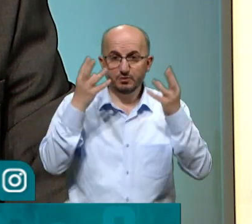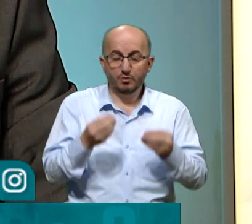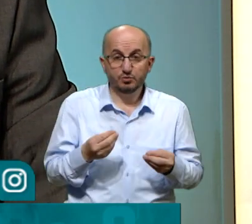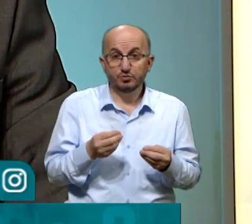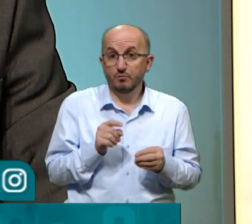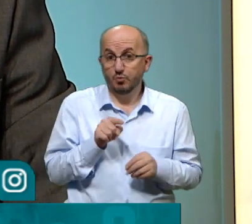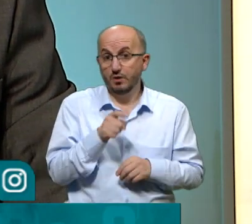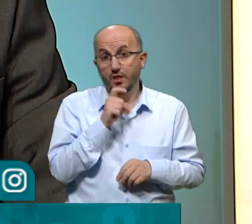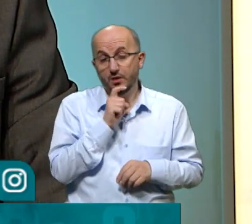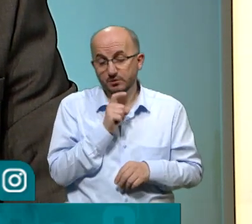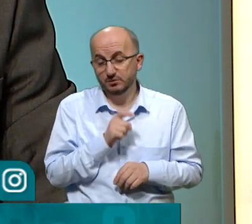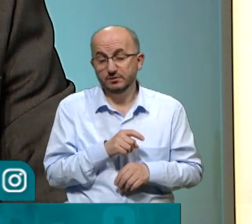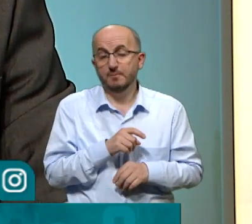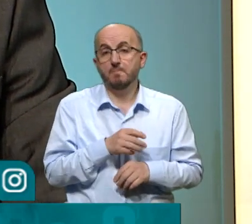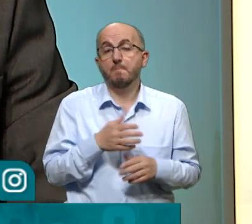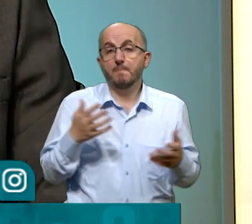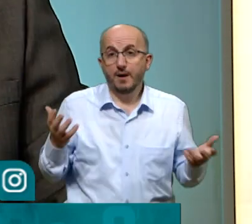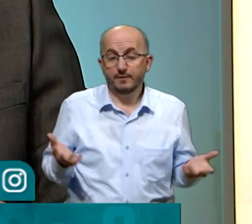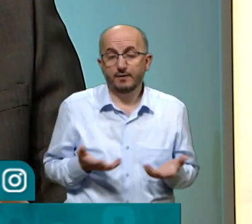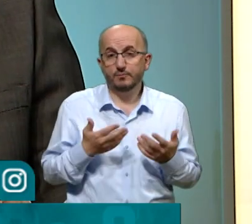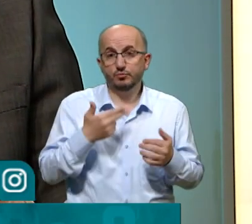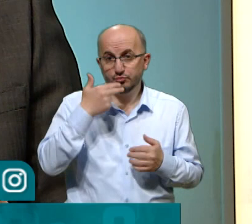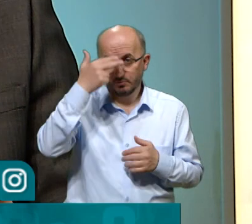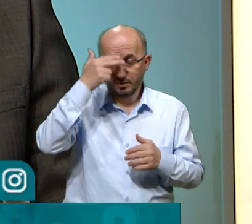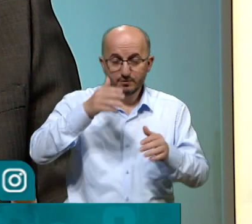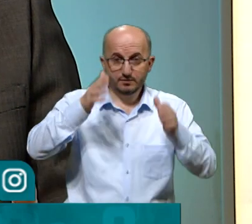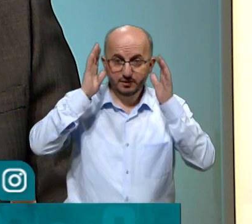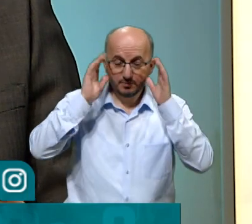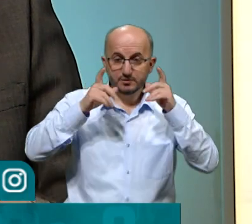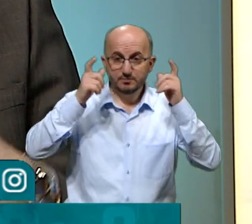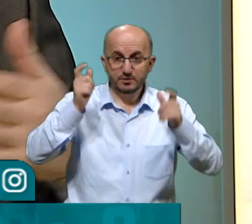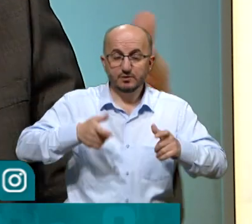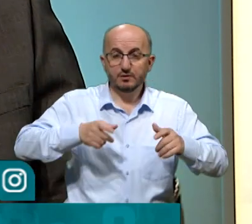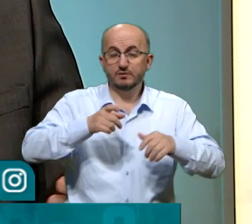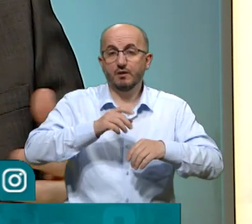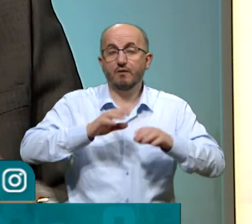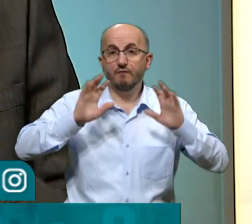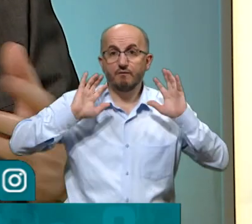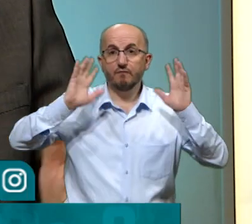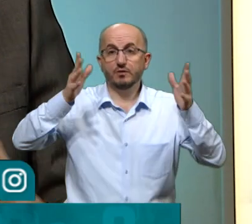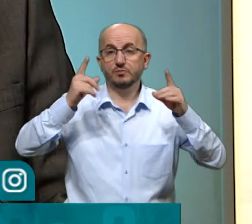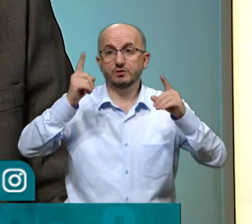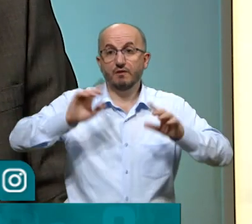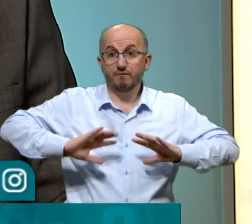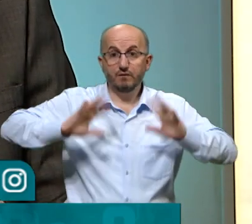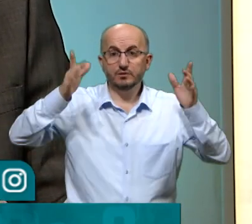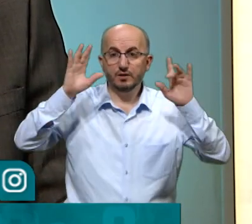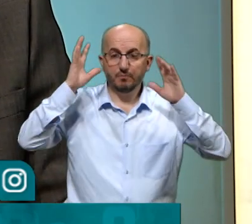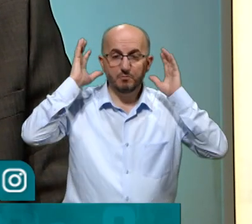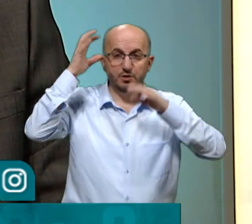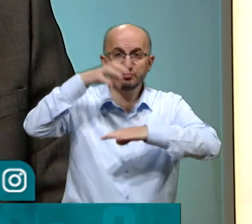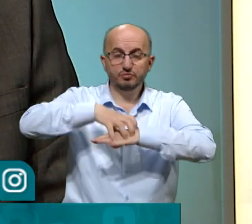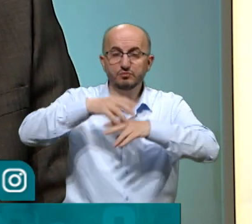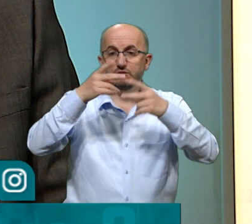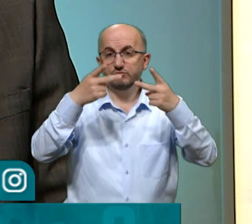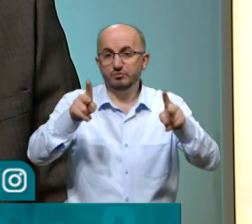Hayır bu yanlıştır Niye madem ki Cuma namazı bir yerde fazla mescidde birden fazla mescidde kılmak